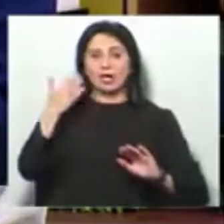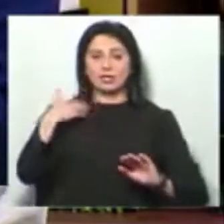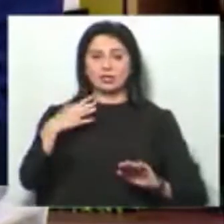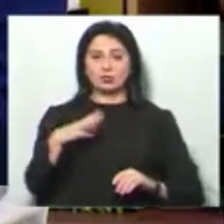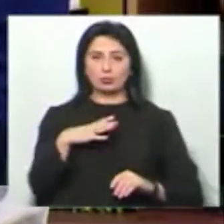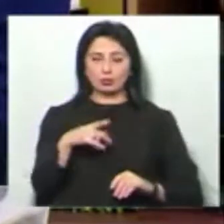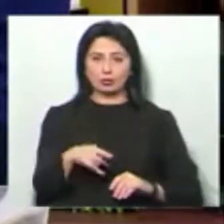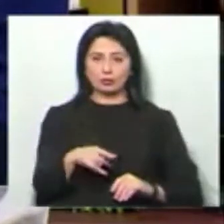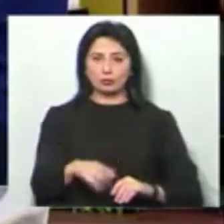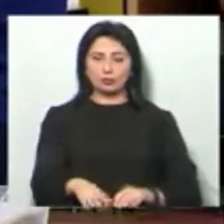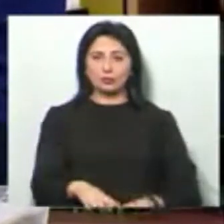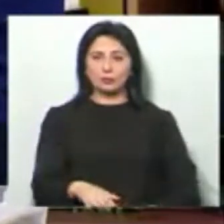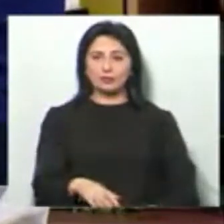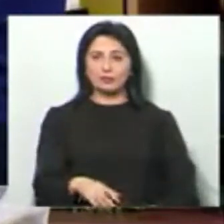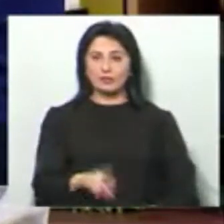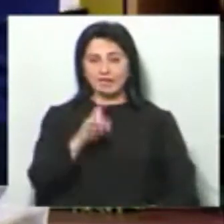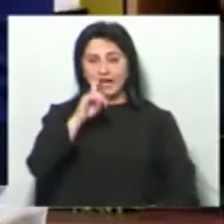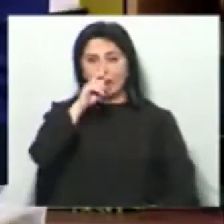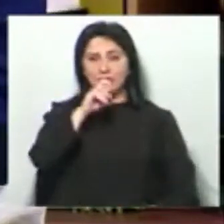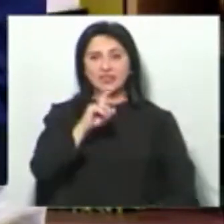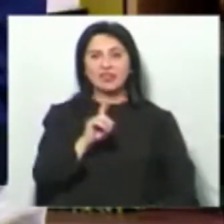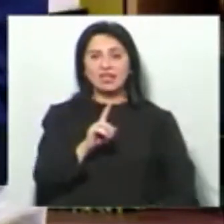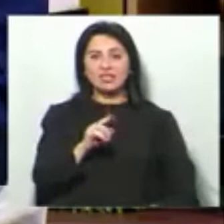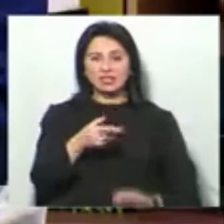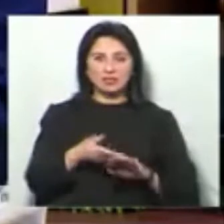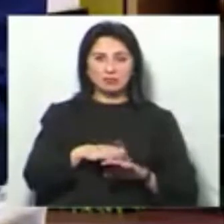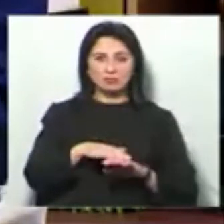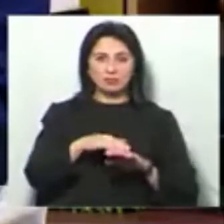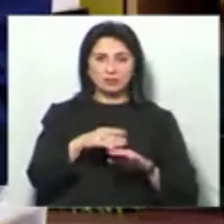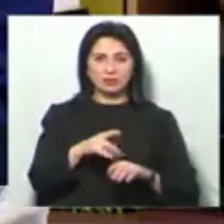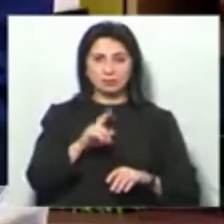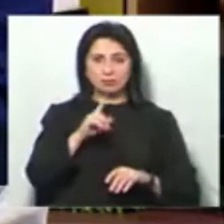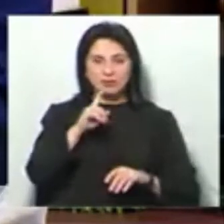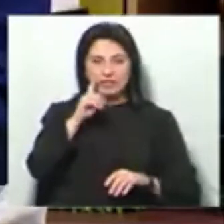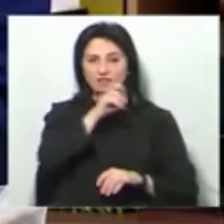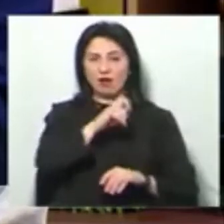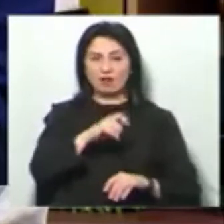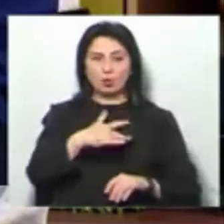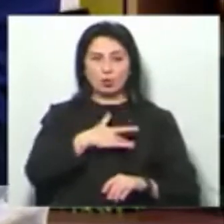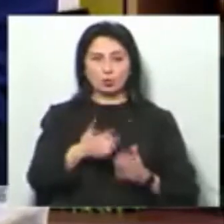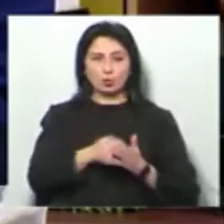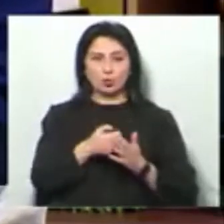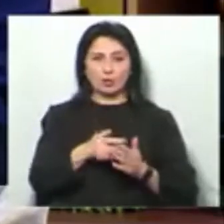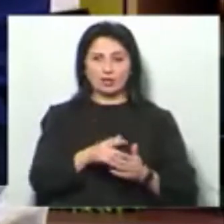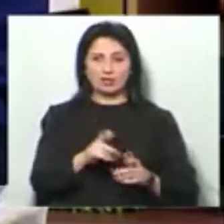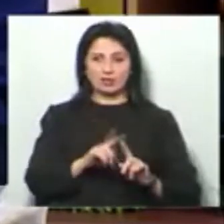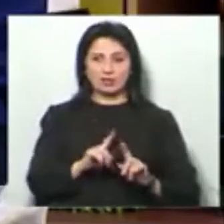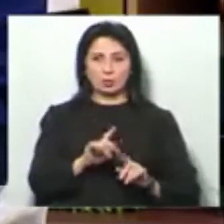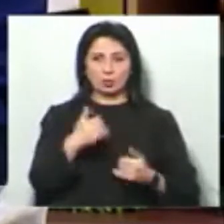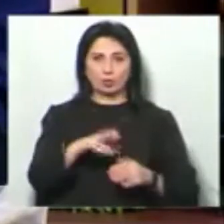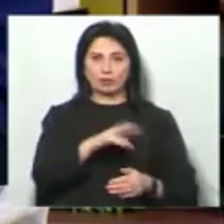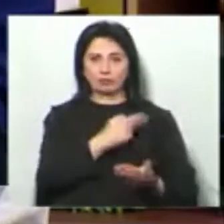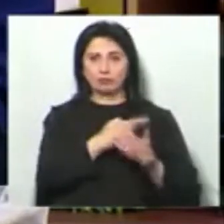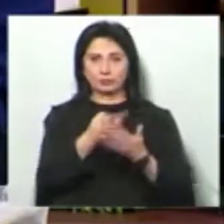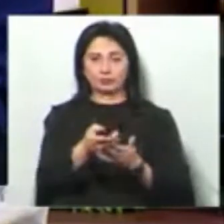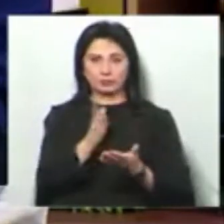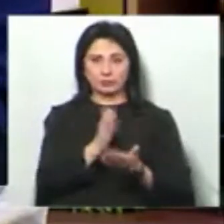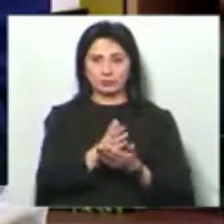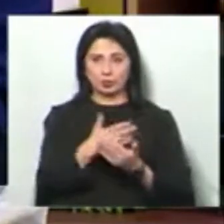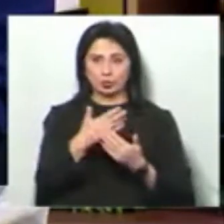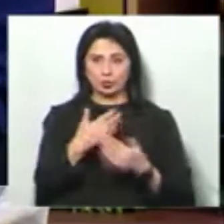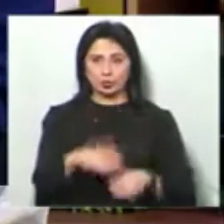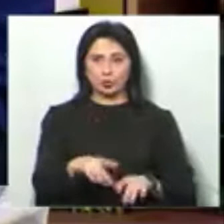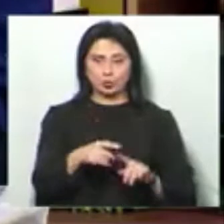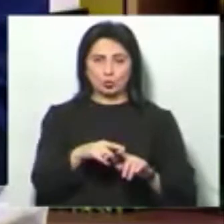იყოს გამწვავება, რის გამოთაც მწვავე გულის უკმარისობით, როგორც წესი, პაციენტები ჰოსპიტალიზირებული არიან და ხდებიან